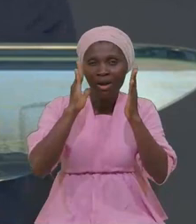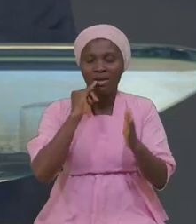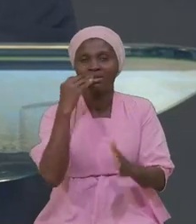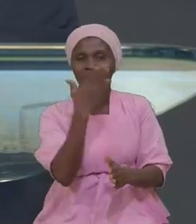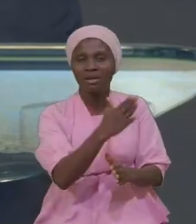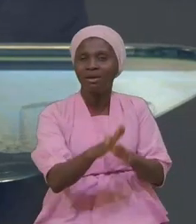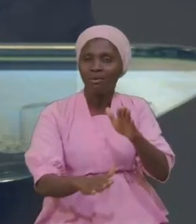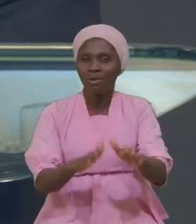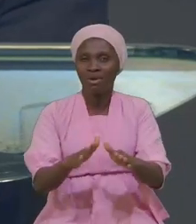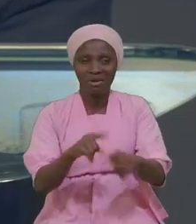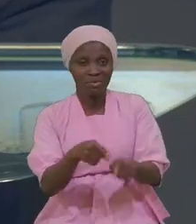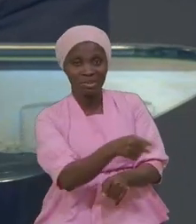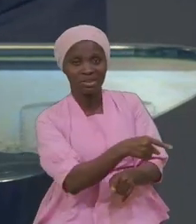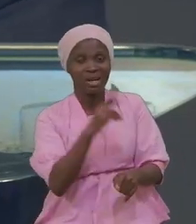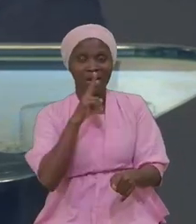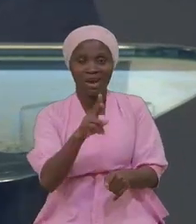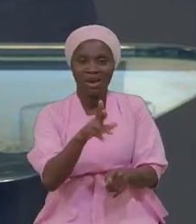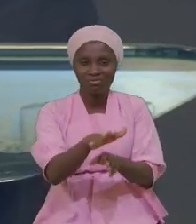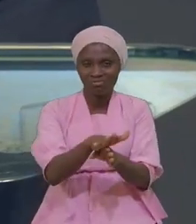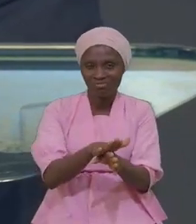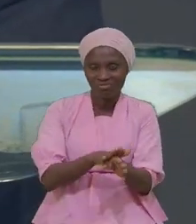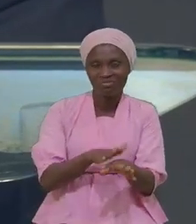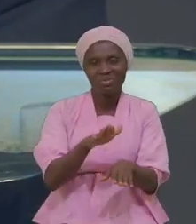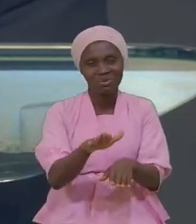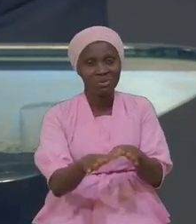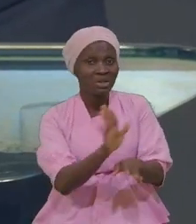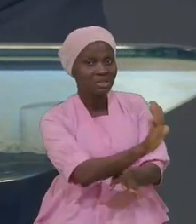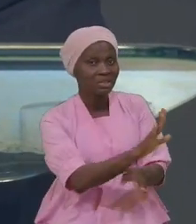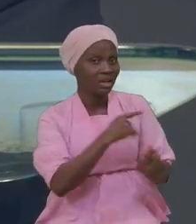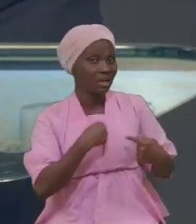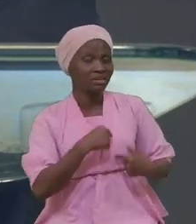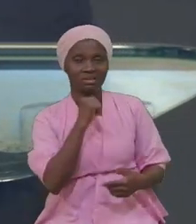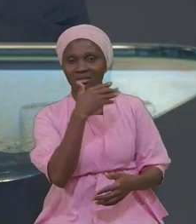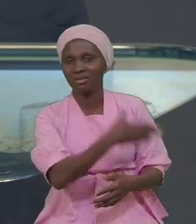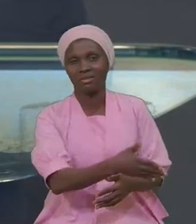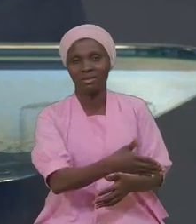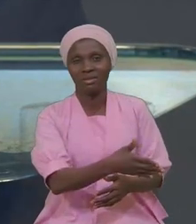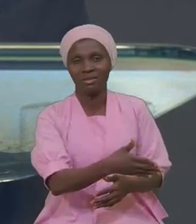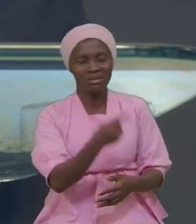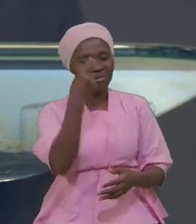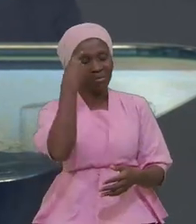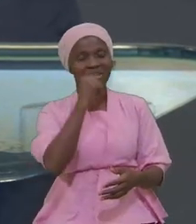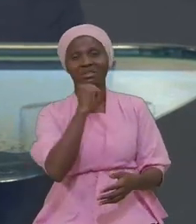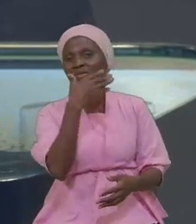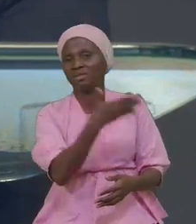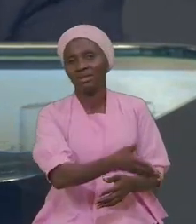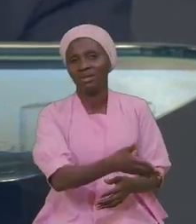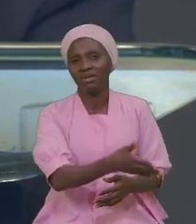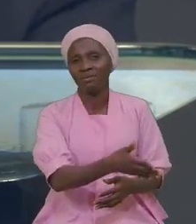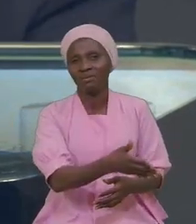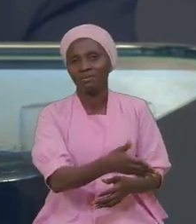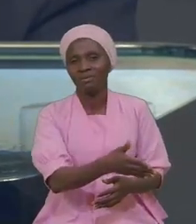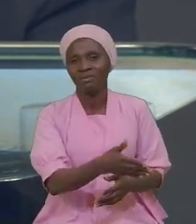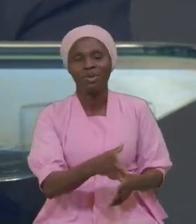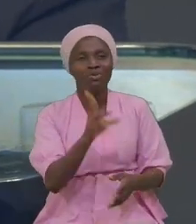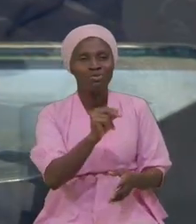but. La personne marche à côté, le cœur n'est pas là, la pensée n'est pas là. Il n'y a pas de